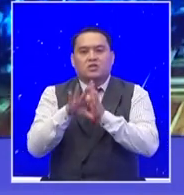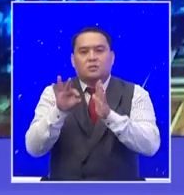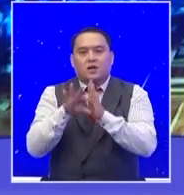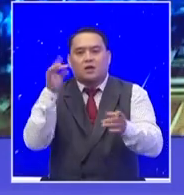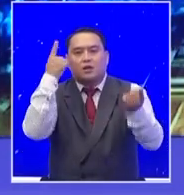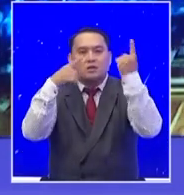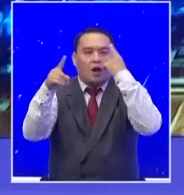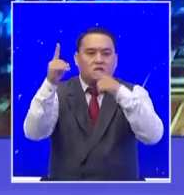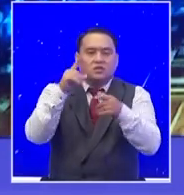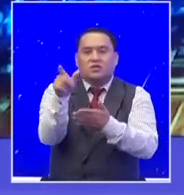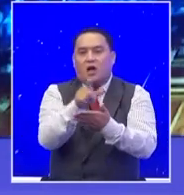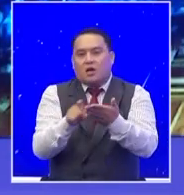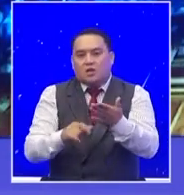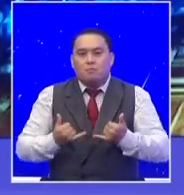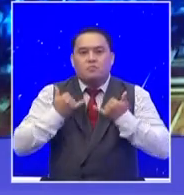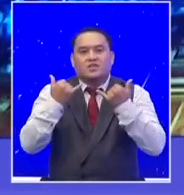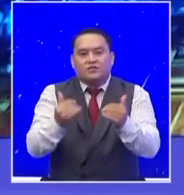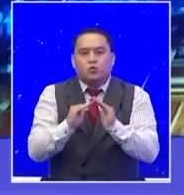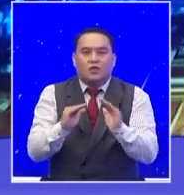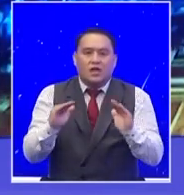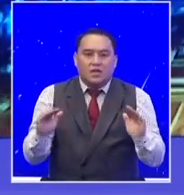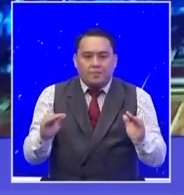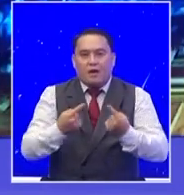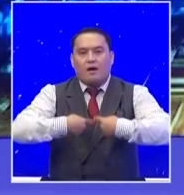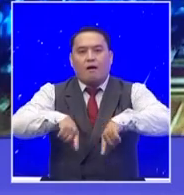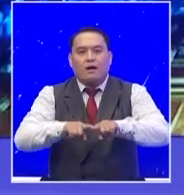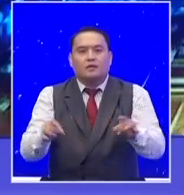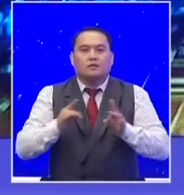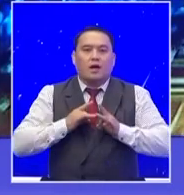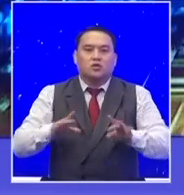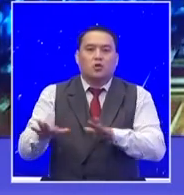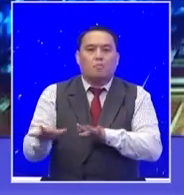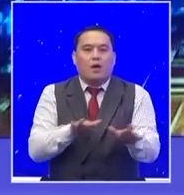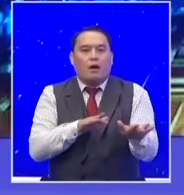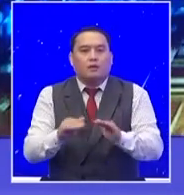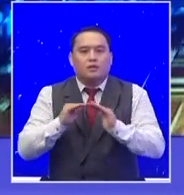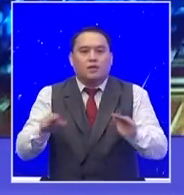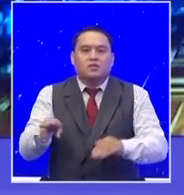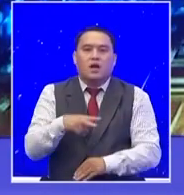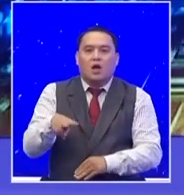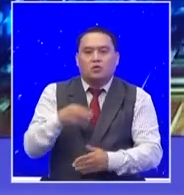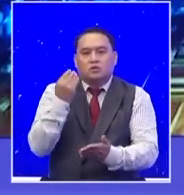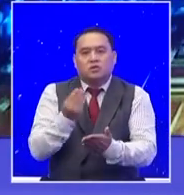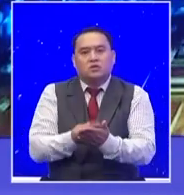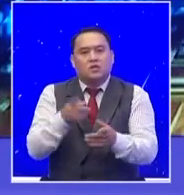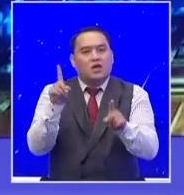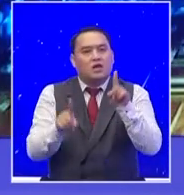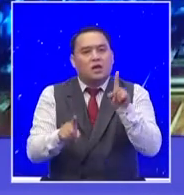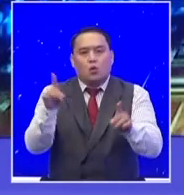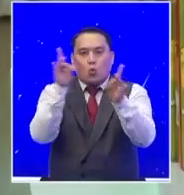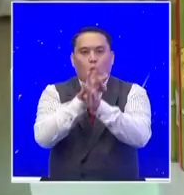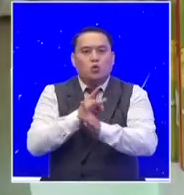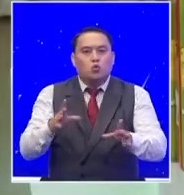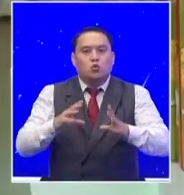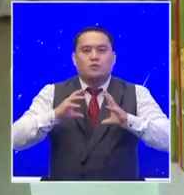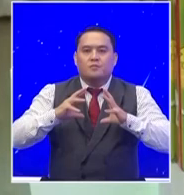рассказы, сказки и стихотворения, посвященные детям. По словам организаторов торжественного мероприятия, детская литература – это ценная редкость в